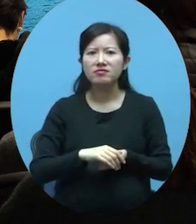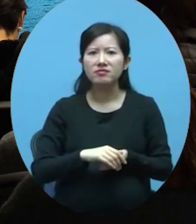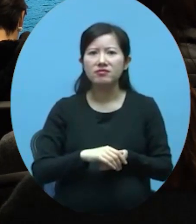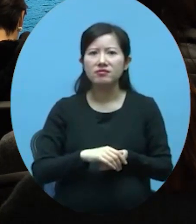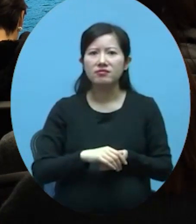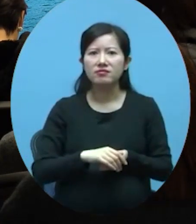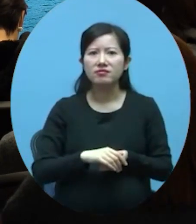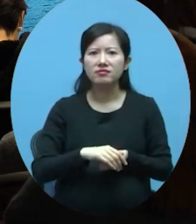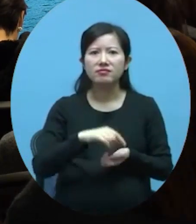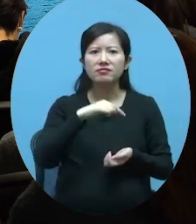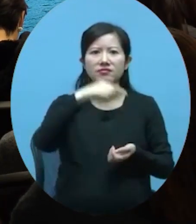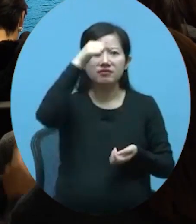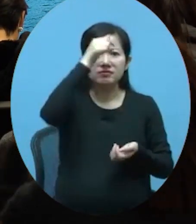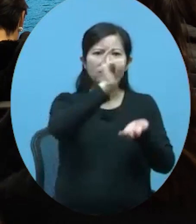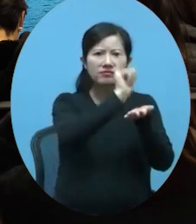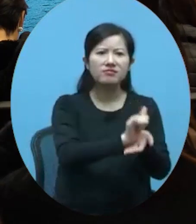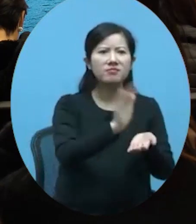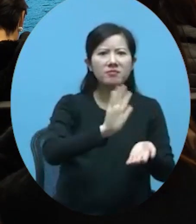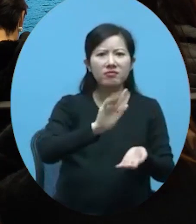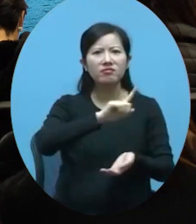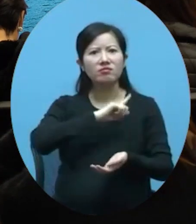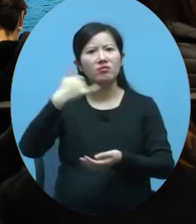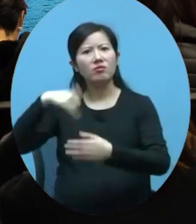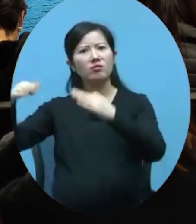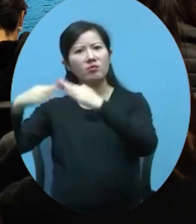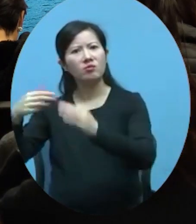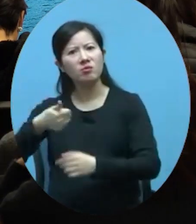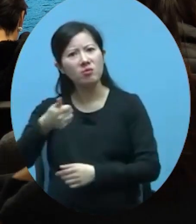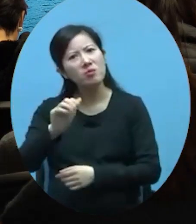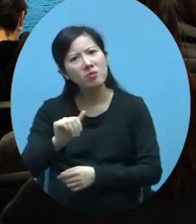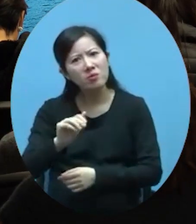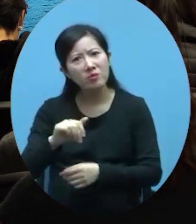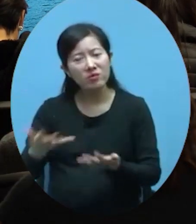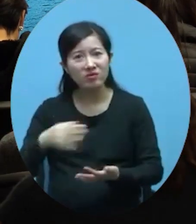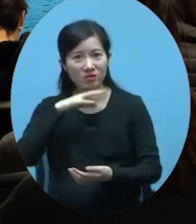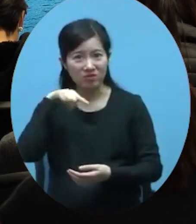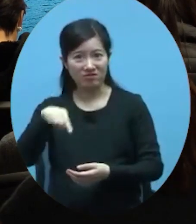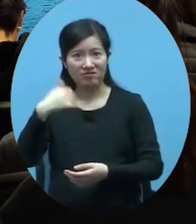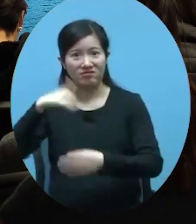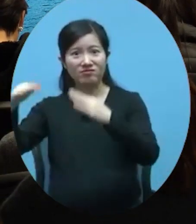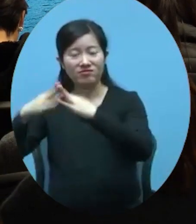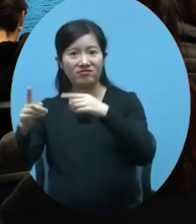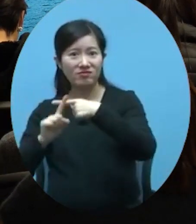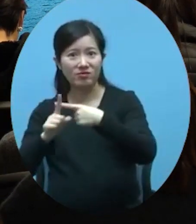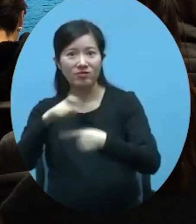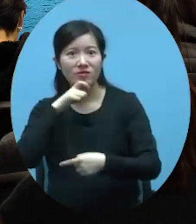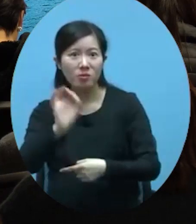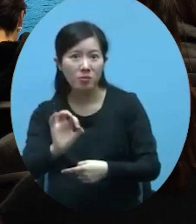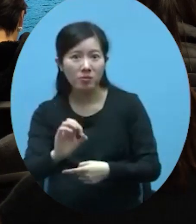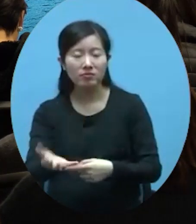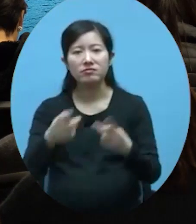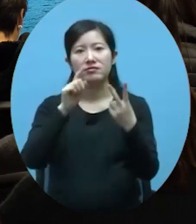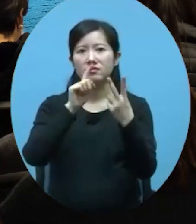检验但就让他们回家当中会不会有一个危机在里面第二就是想问